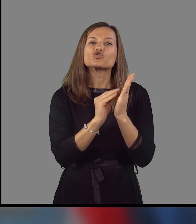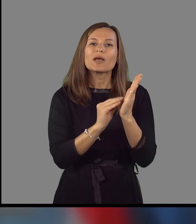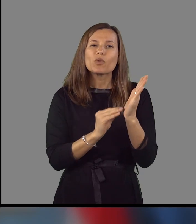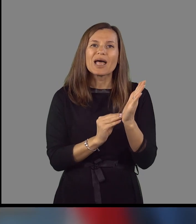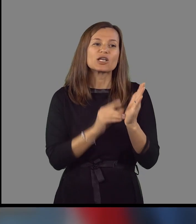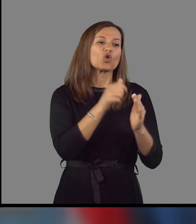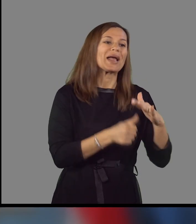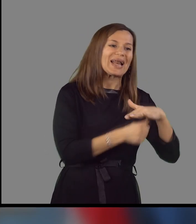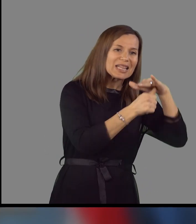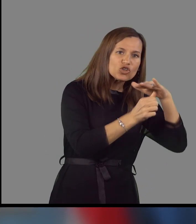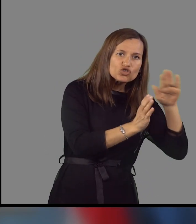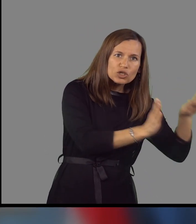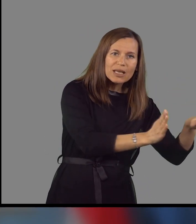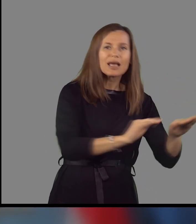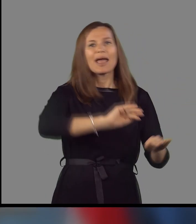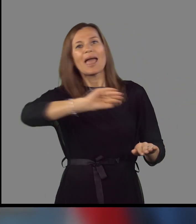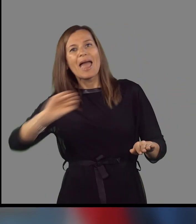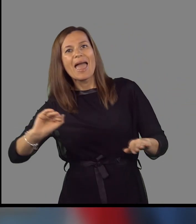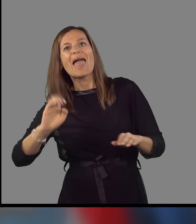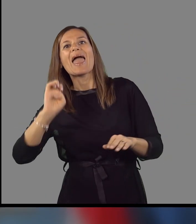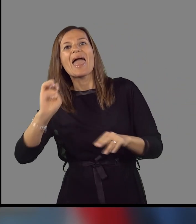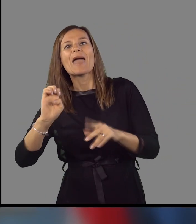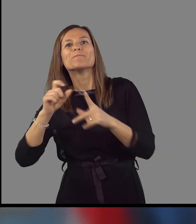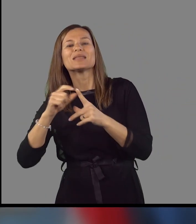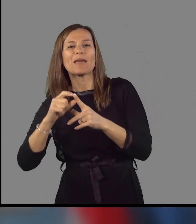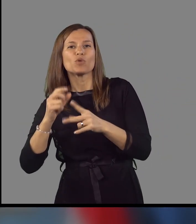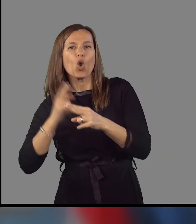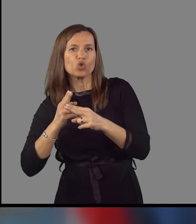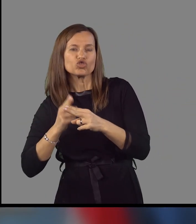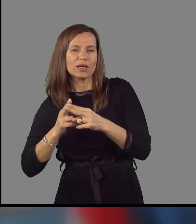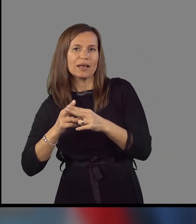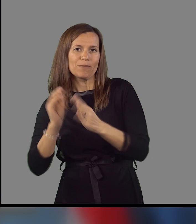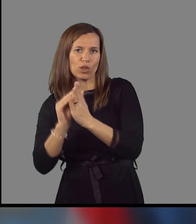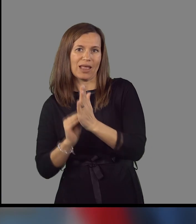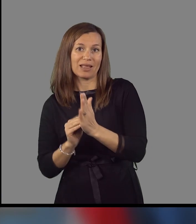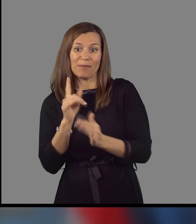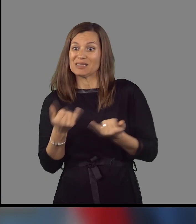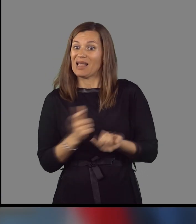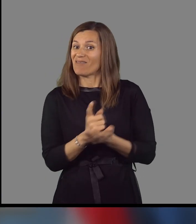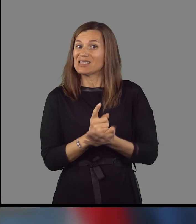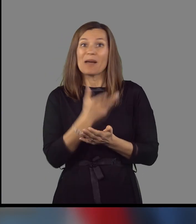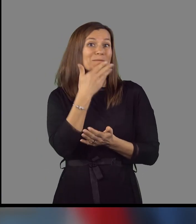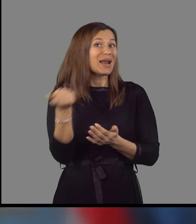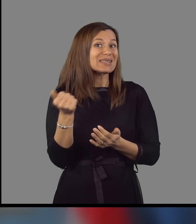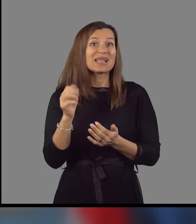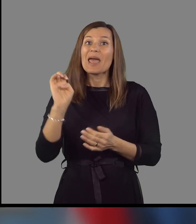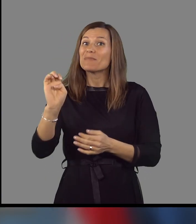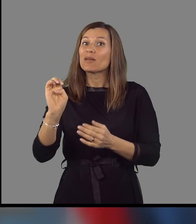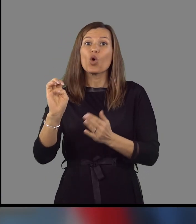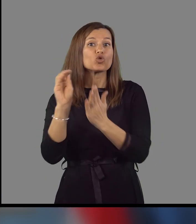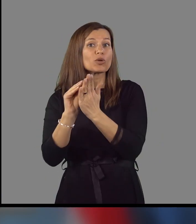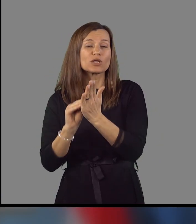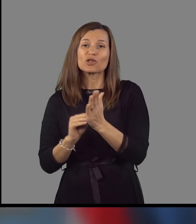Moramo ločiti klinični podatek in epidemiološki podatek. Trenutno smo v fazi, da brez epidemiološkega podatka ne